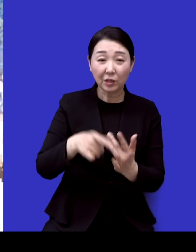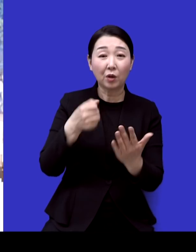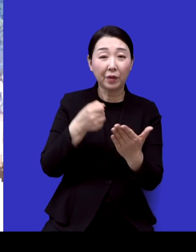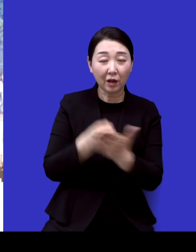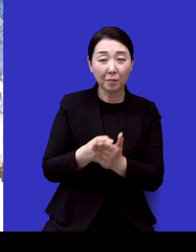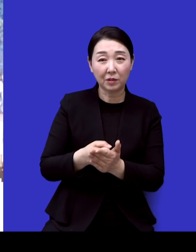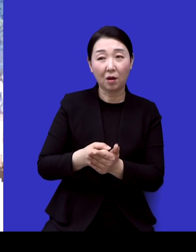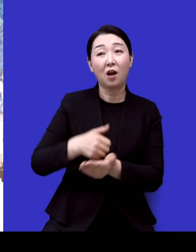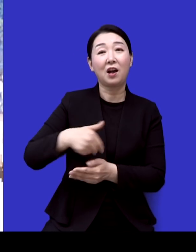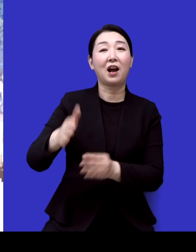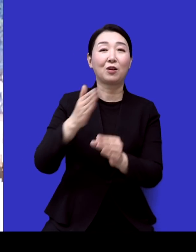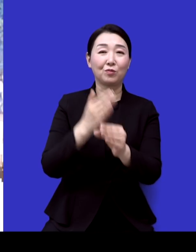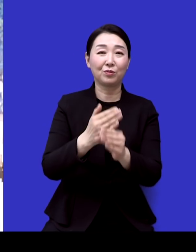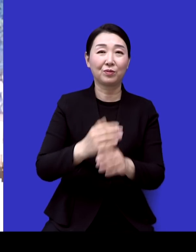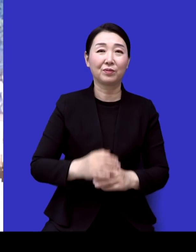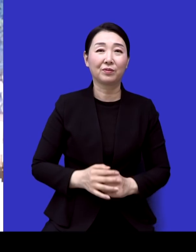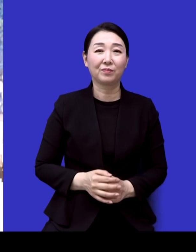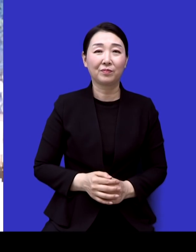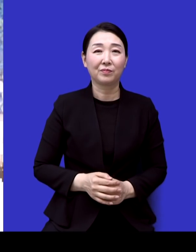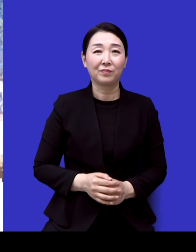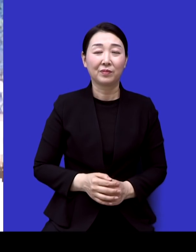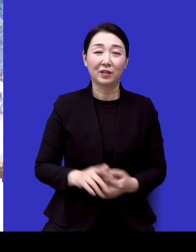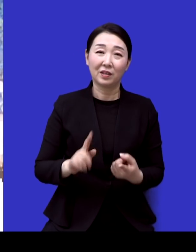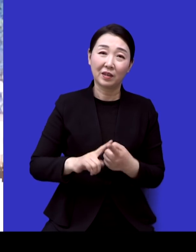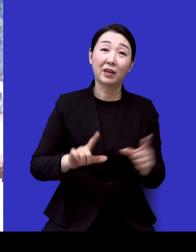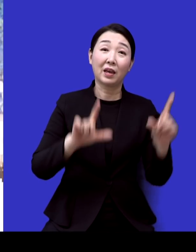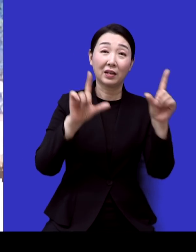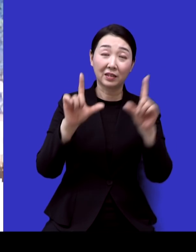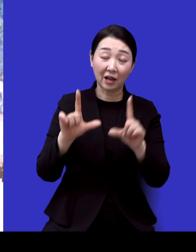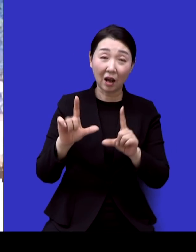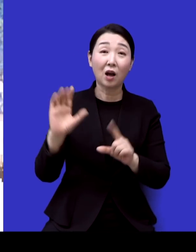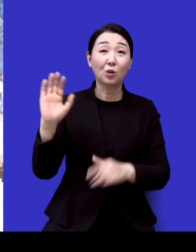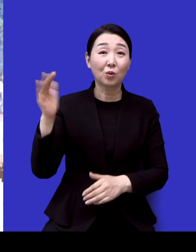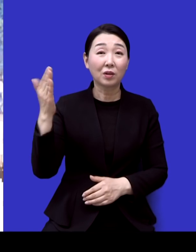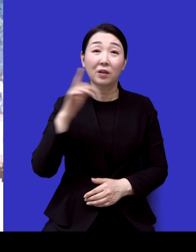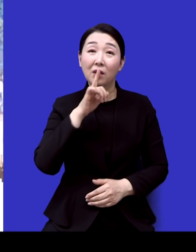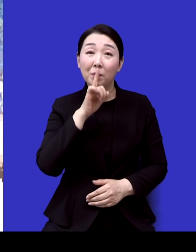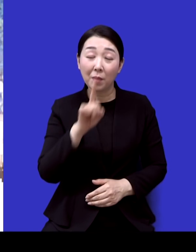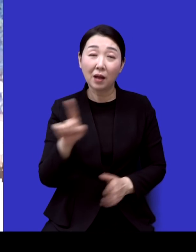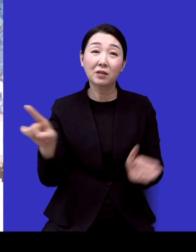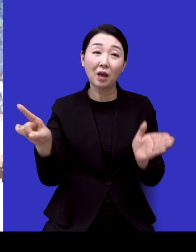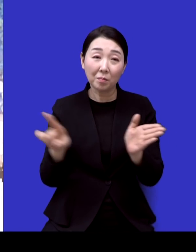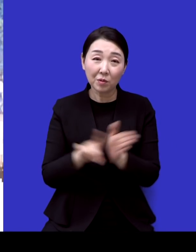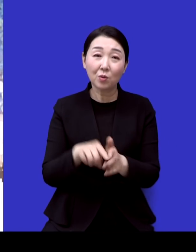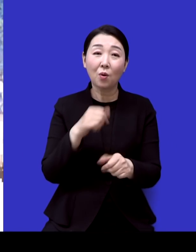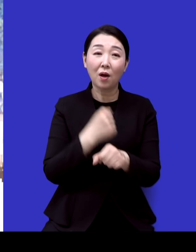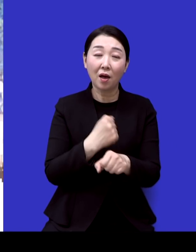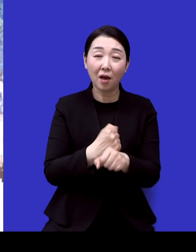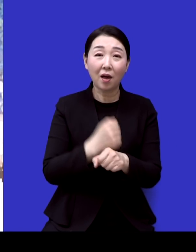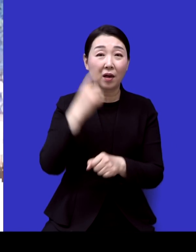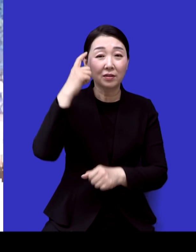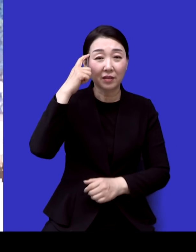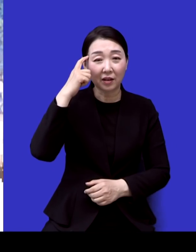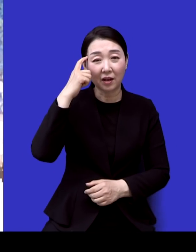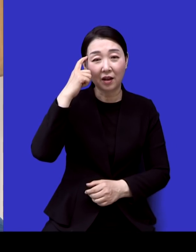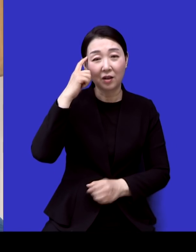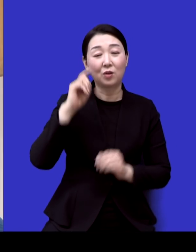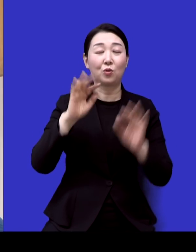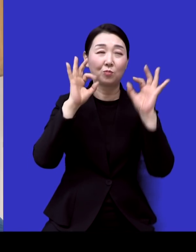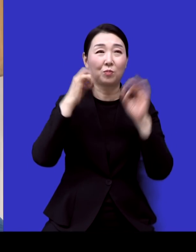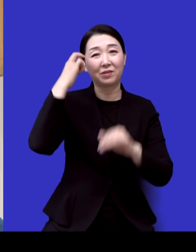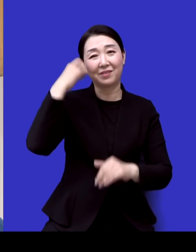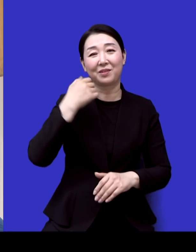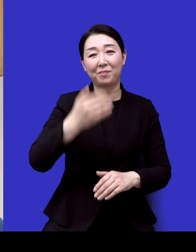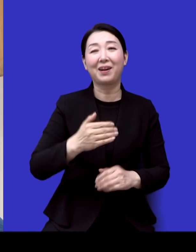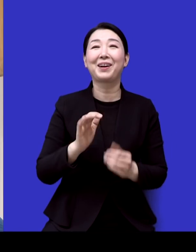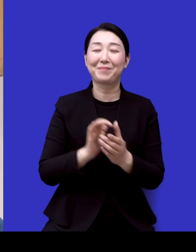선택하면서 가고 있는데 뭐 이렇게 살아도 되겠구나, 이렇게 믿고 가도 되겠구나라는 생각을 오늘 보면서 또 한번